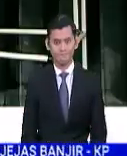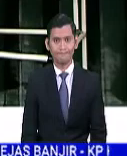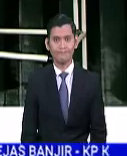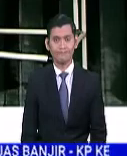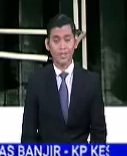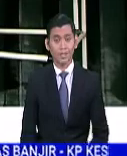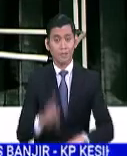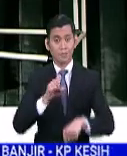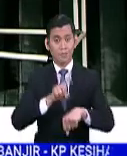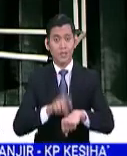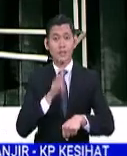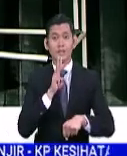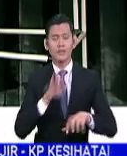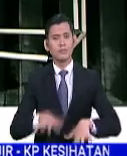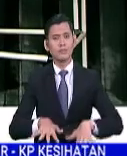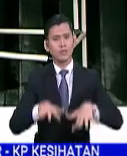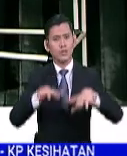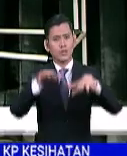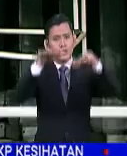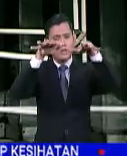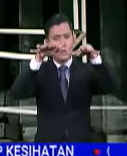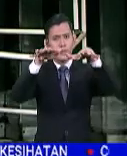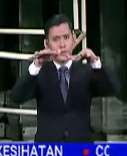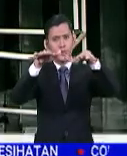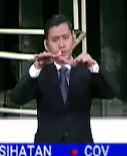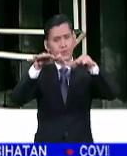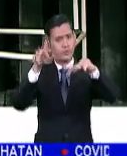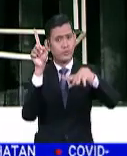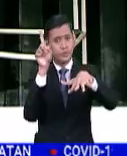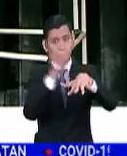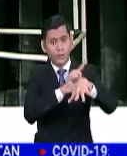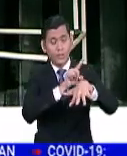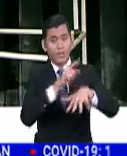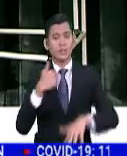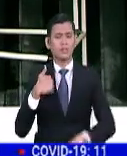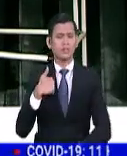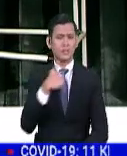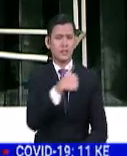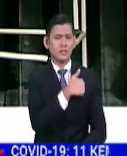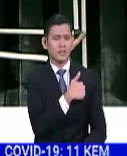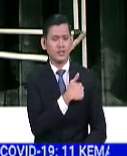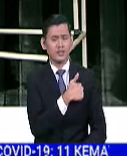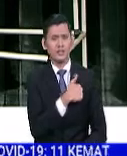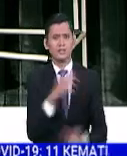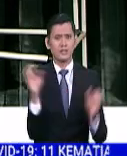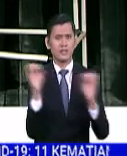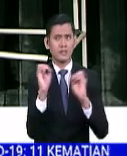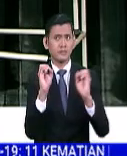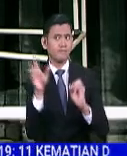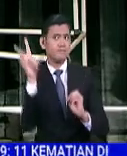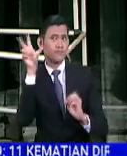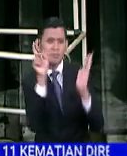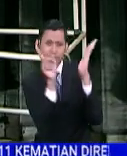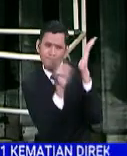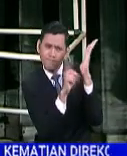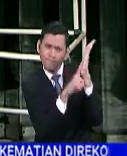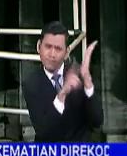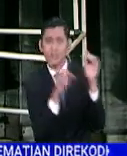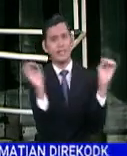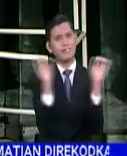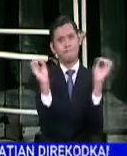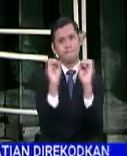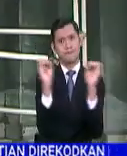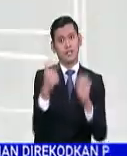Sebab waktu banjir tu memang dia naik terus lah kokoh. So kita orang pun tak ada dengar bunyi siren kan, kosong macam tu. So kita orang